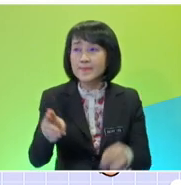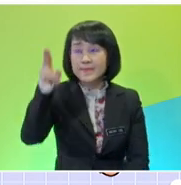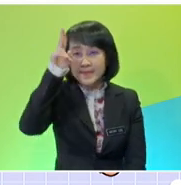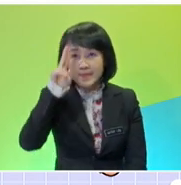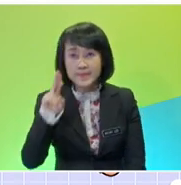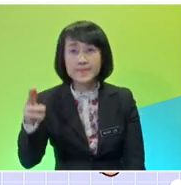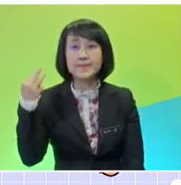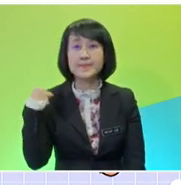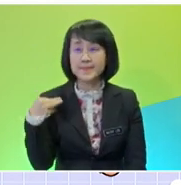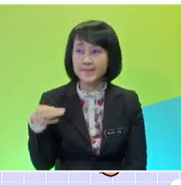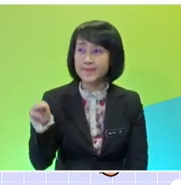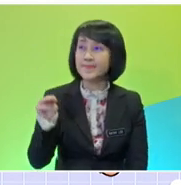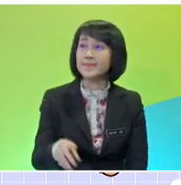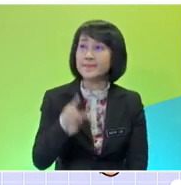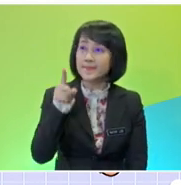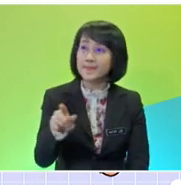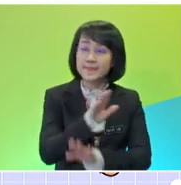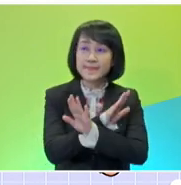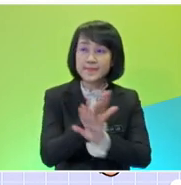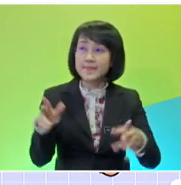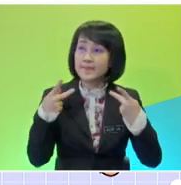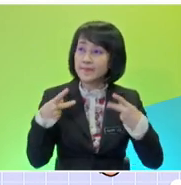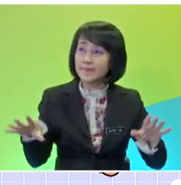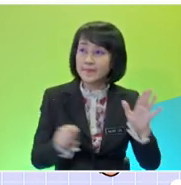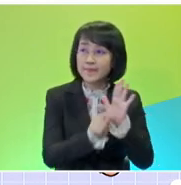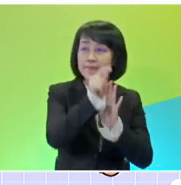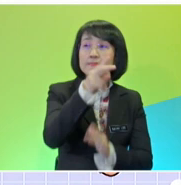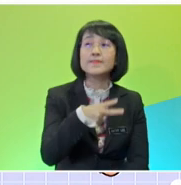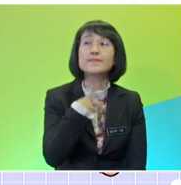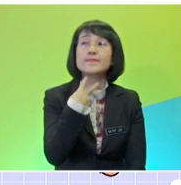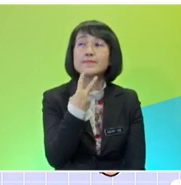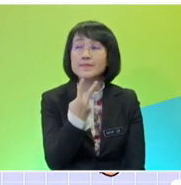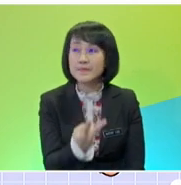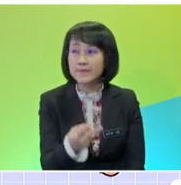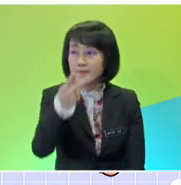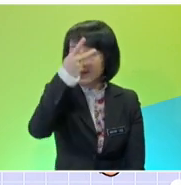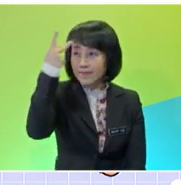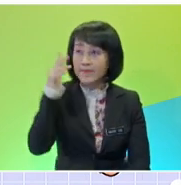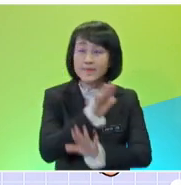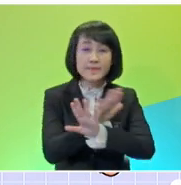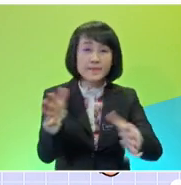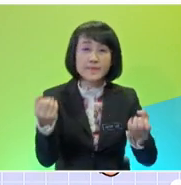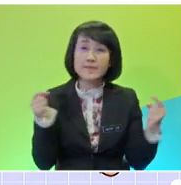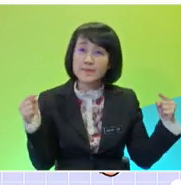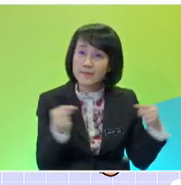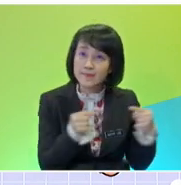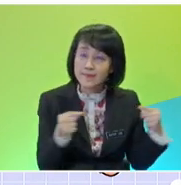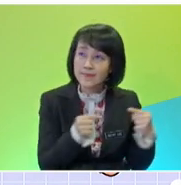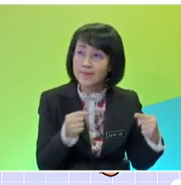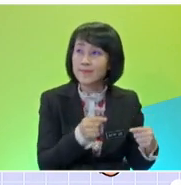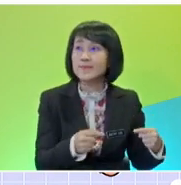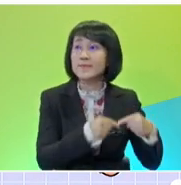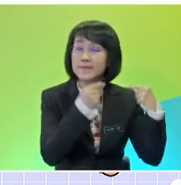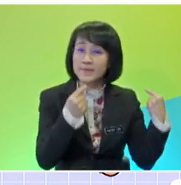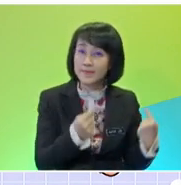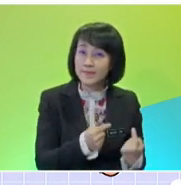mereka dia tidak pernah meninggikan suara karena tidak mau